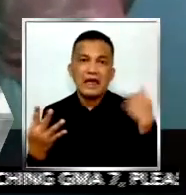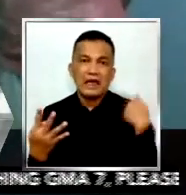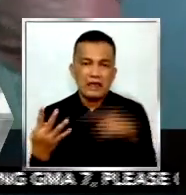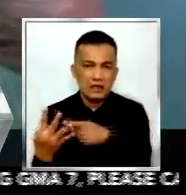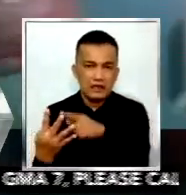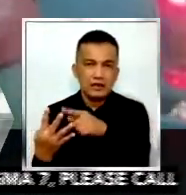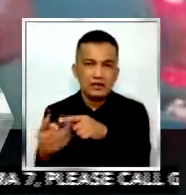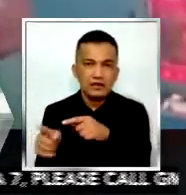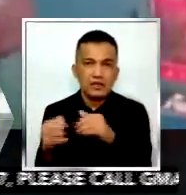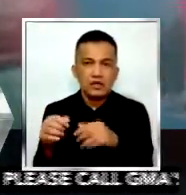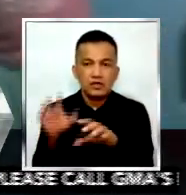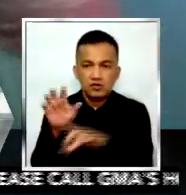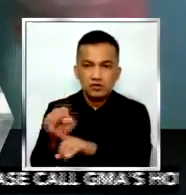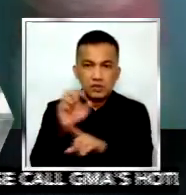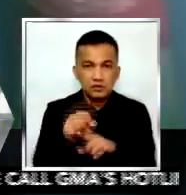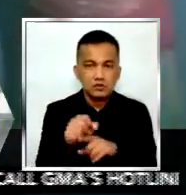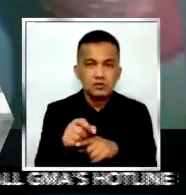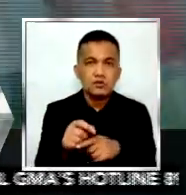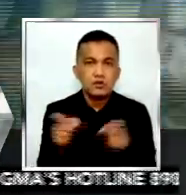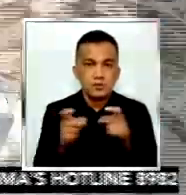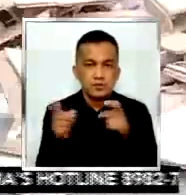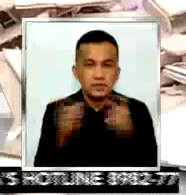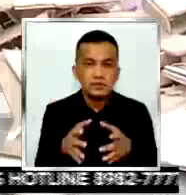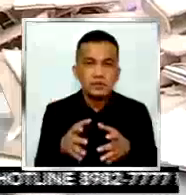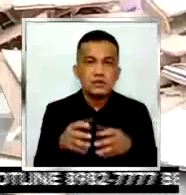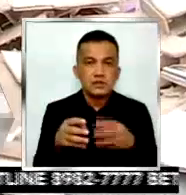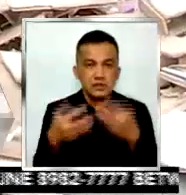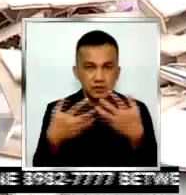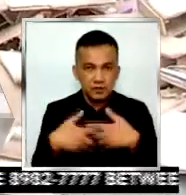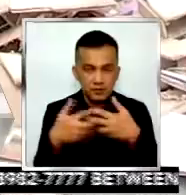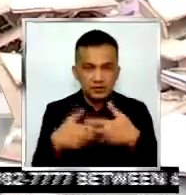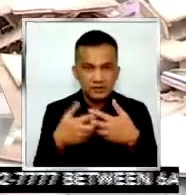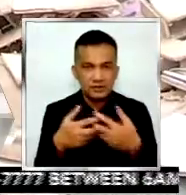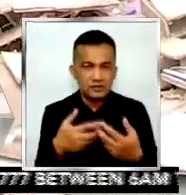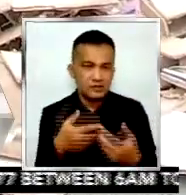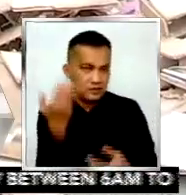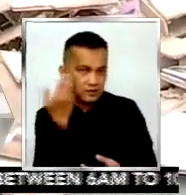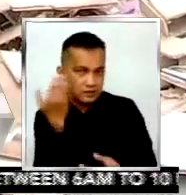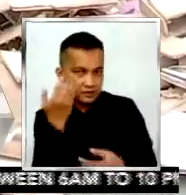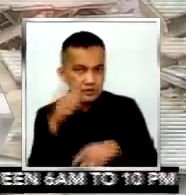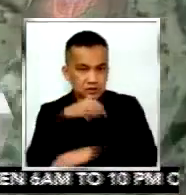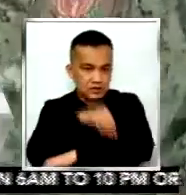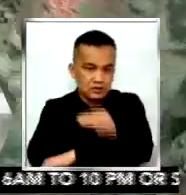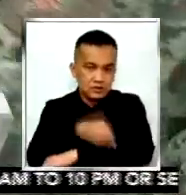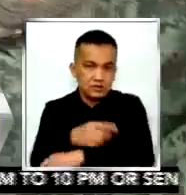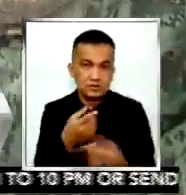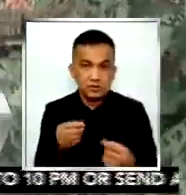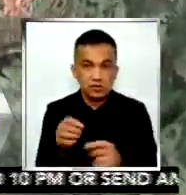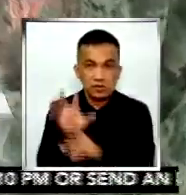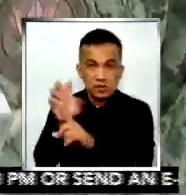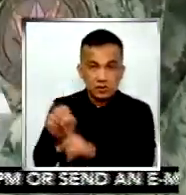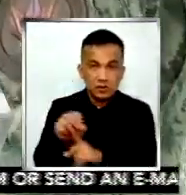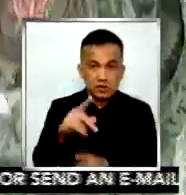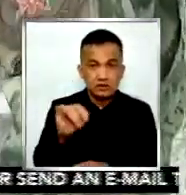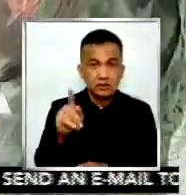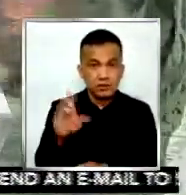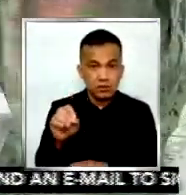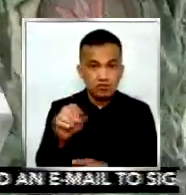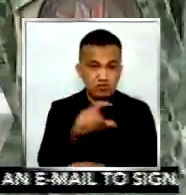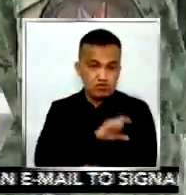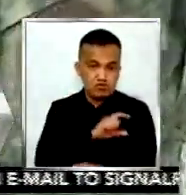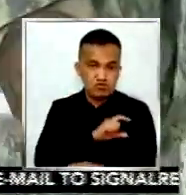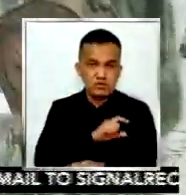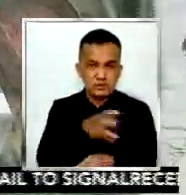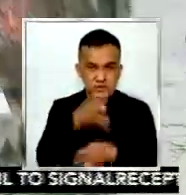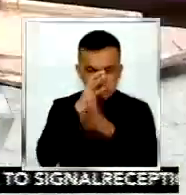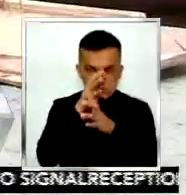ng mga illegal betting machine na ang front ay tindahan. Isinagawa ang raid matapos iutos ng NCRPO ang mas pinaigti na kampanya sa buong Metro